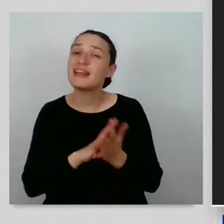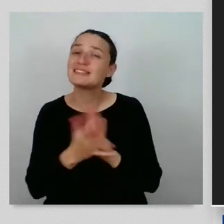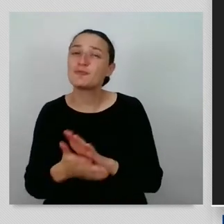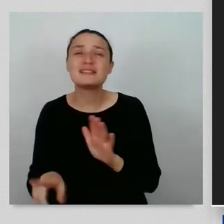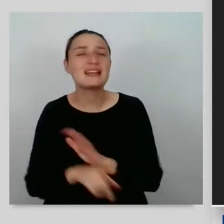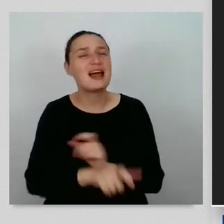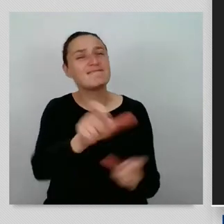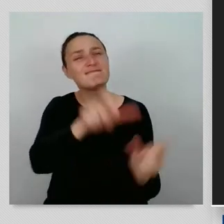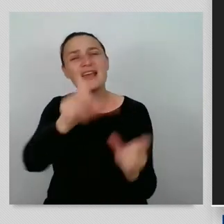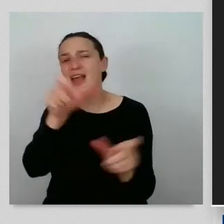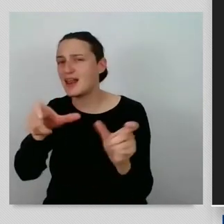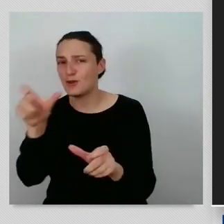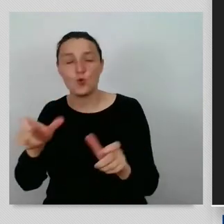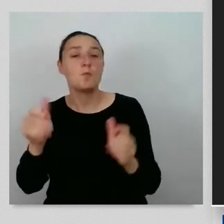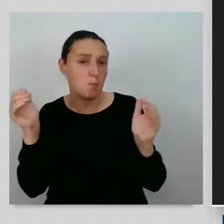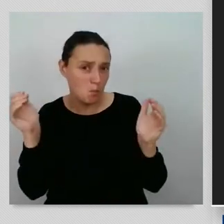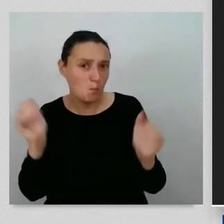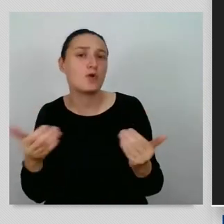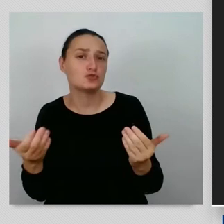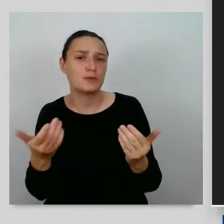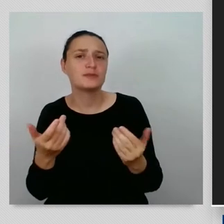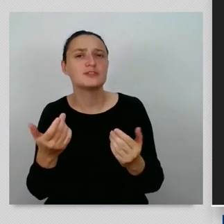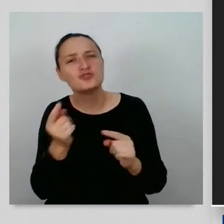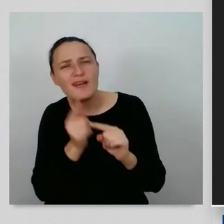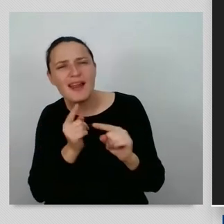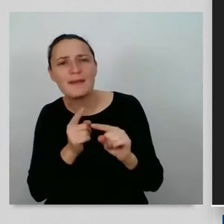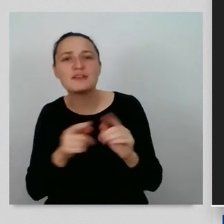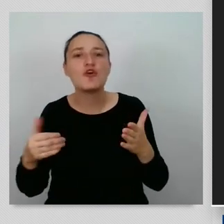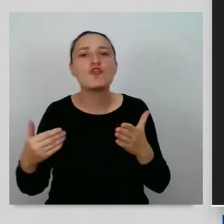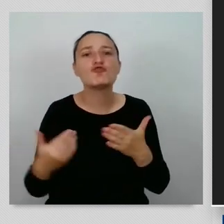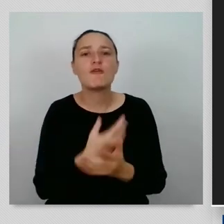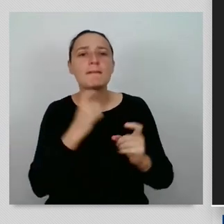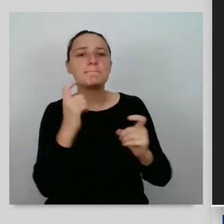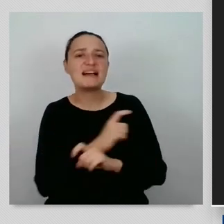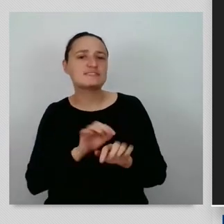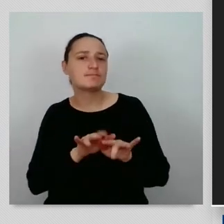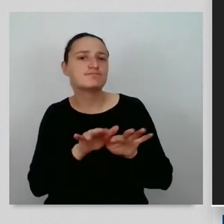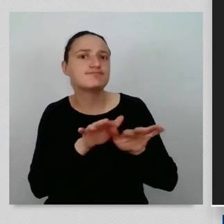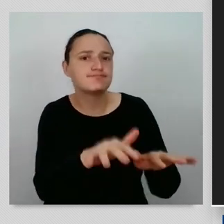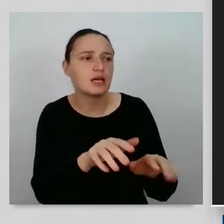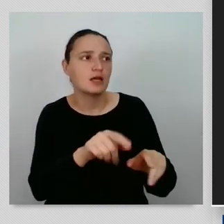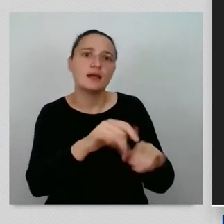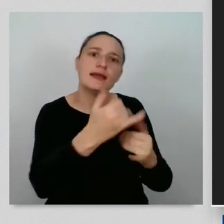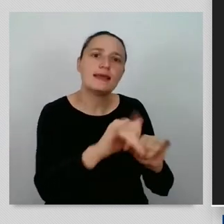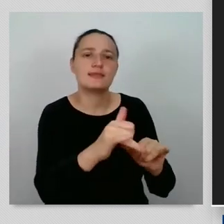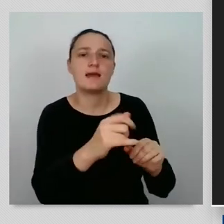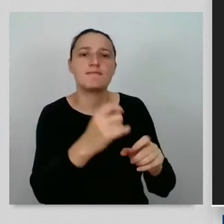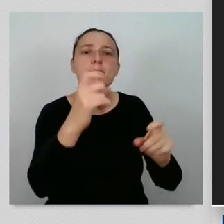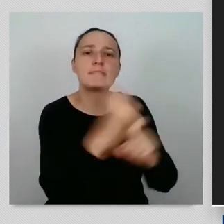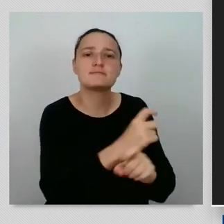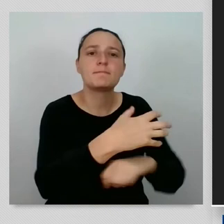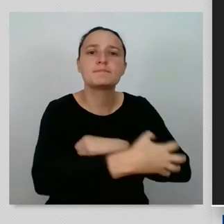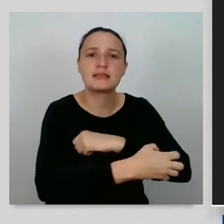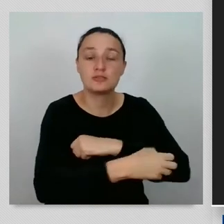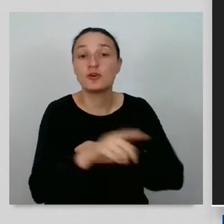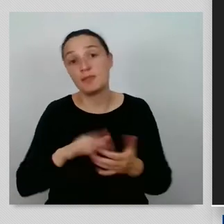wielu, ona może mieć znamiona nowej kolonizacji. Dlaczego? Dlatego, że ci, którzy znajdują się w położeniu takim jak Polska,